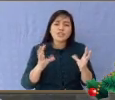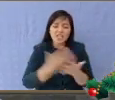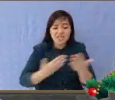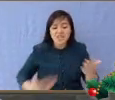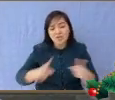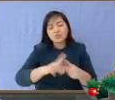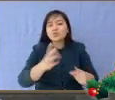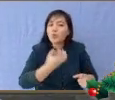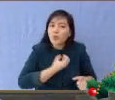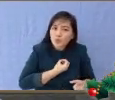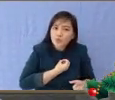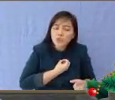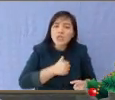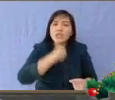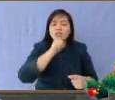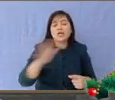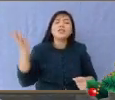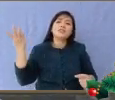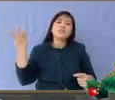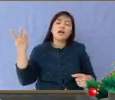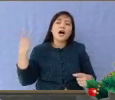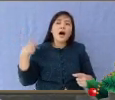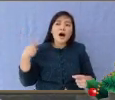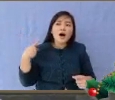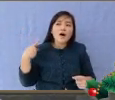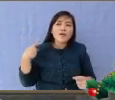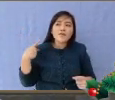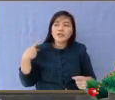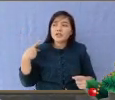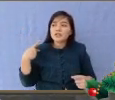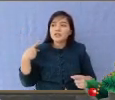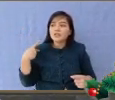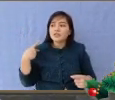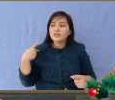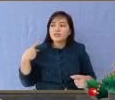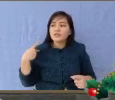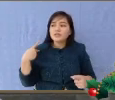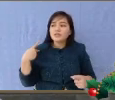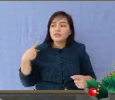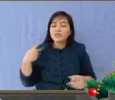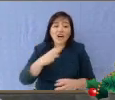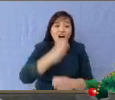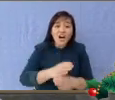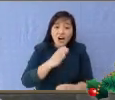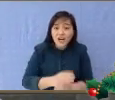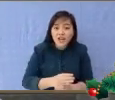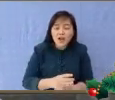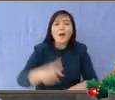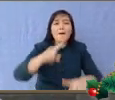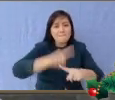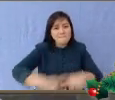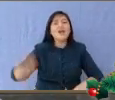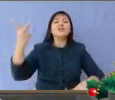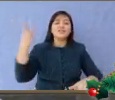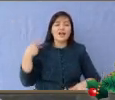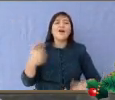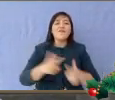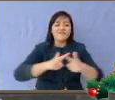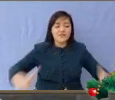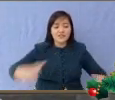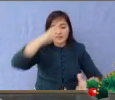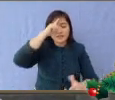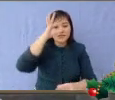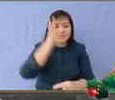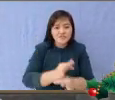magandang sasakyan. Wala kang may pagmamalaking magandang bahay. Pero meron kang malaking pananampalataya sa Diyos.